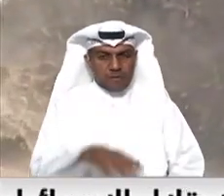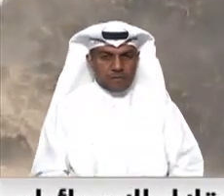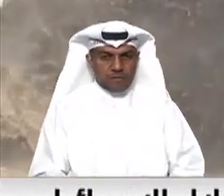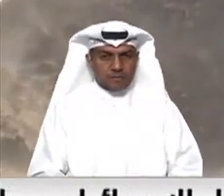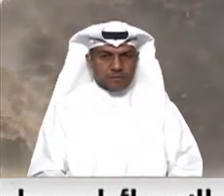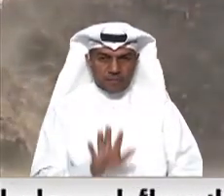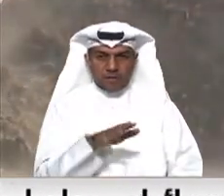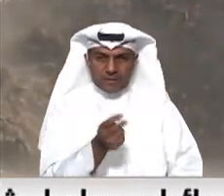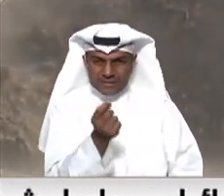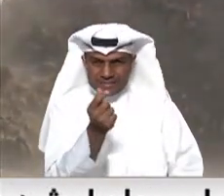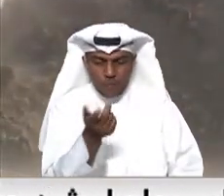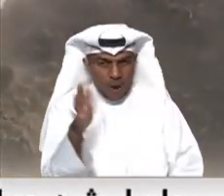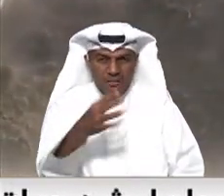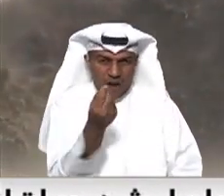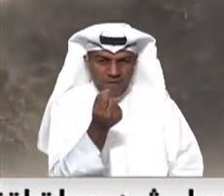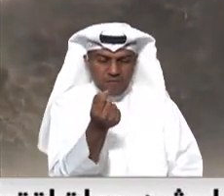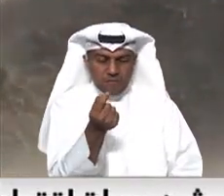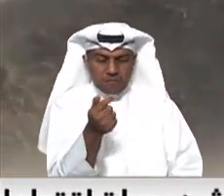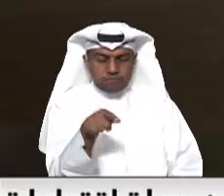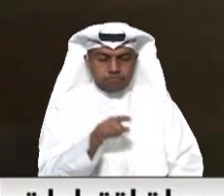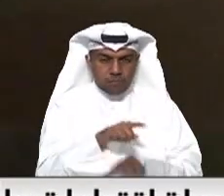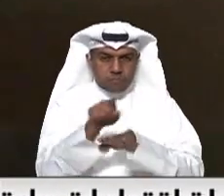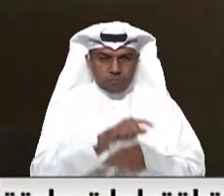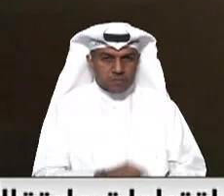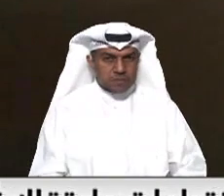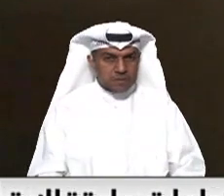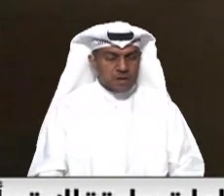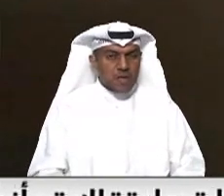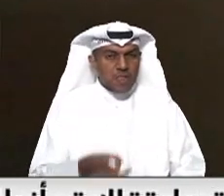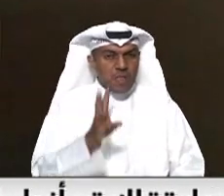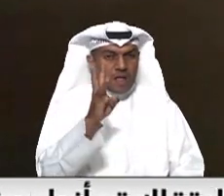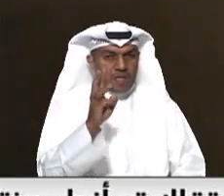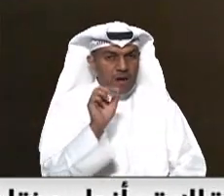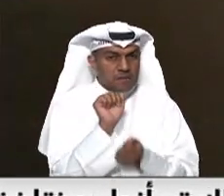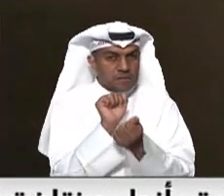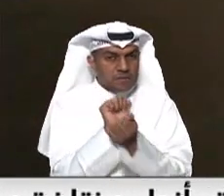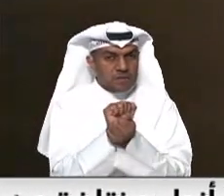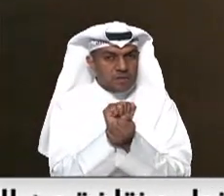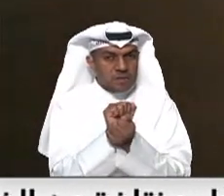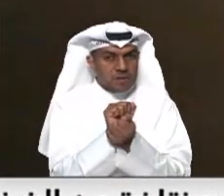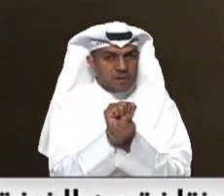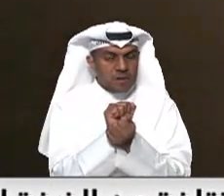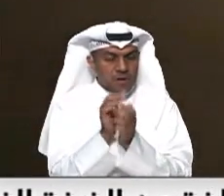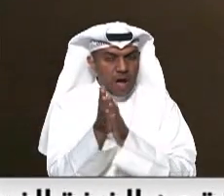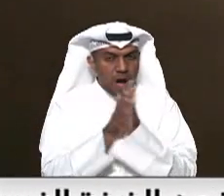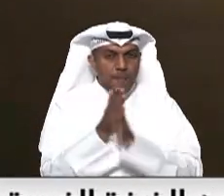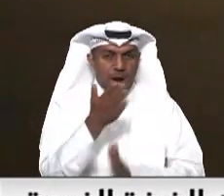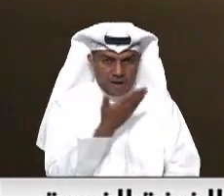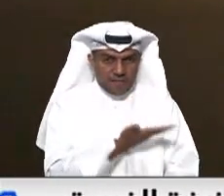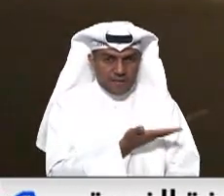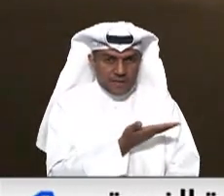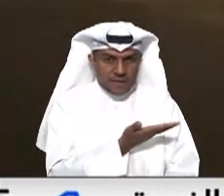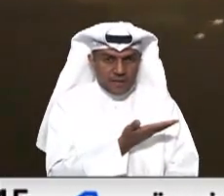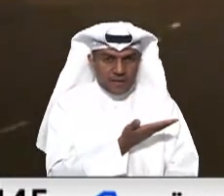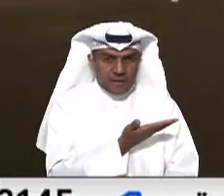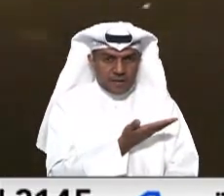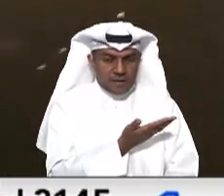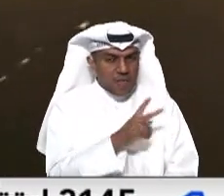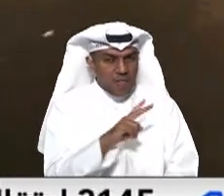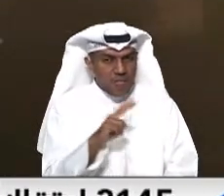الحدودية، من المقرر الإفراج اليوم عن 13 رهينا لدى المقاومة الفلسطينية